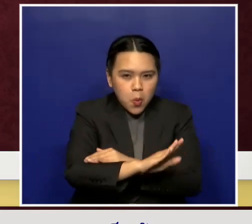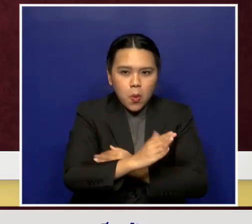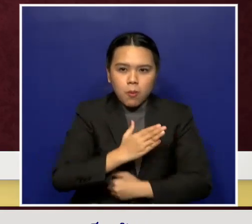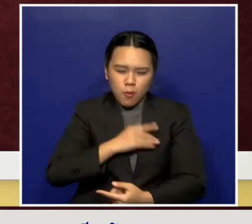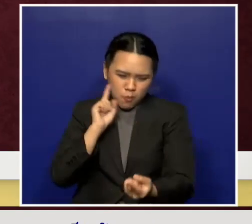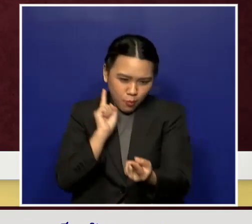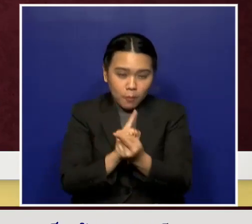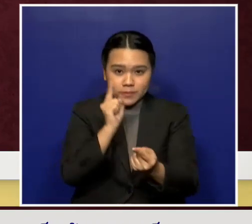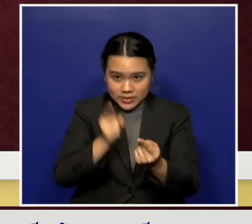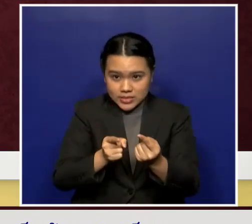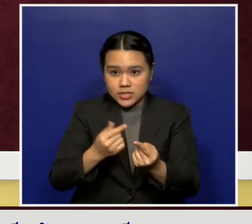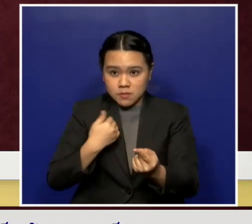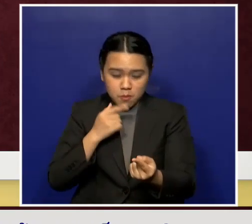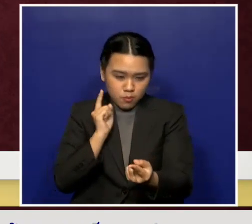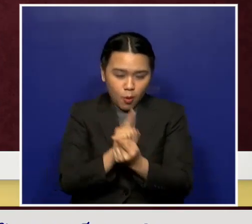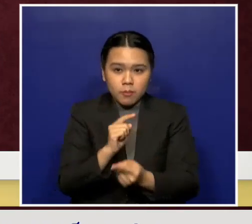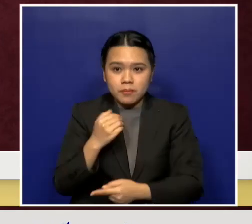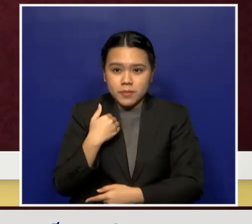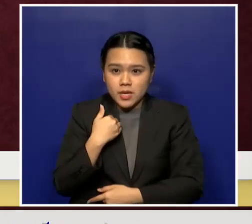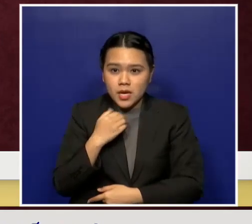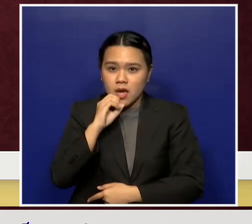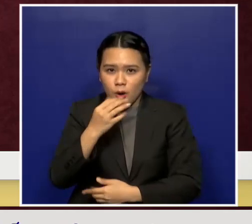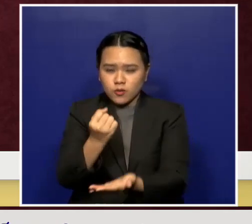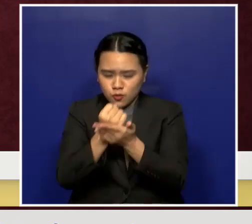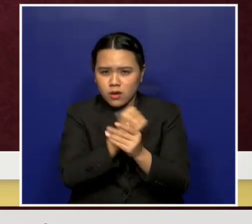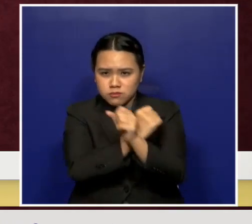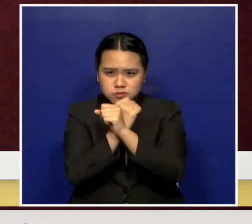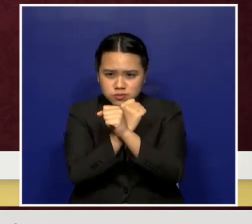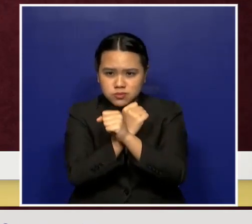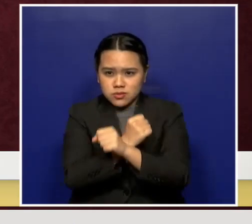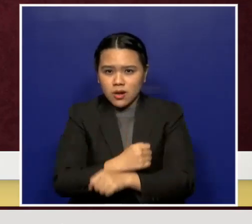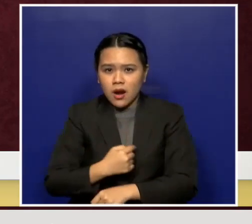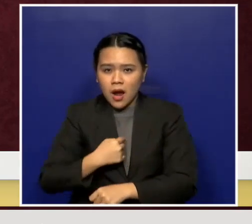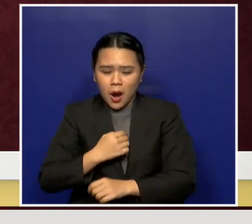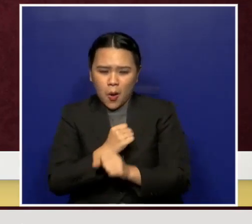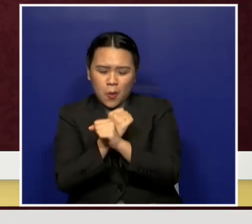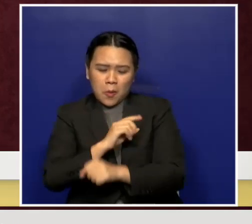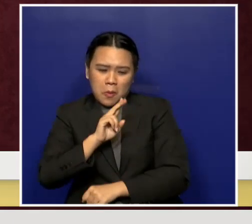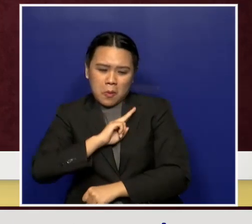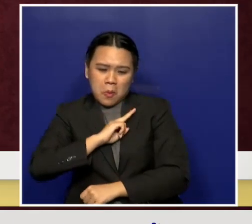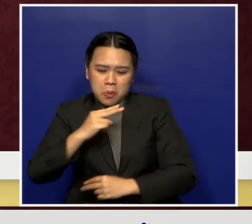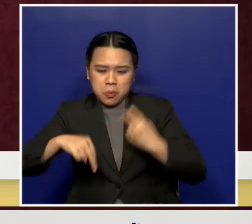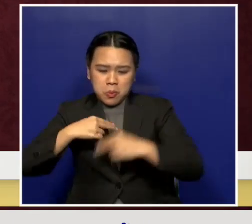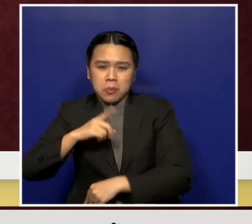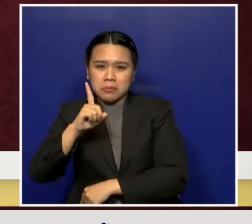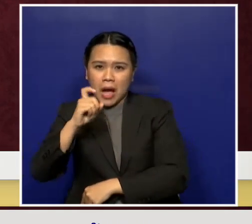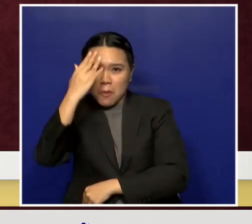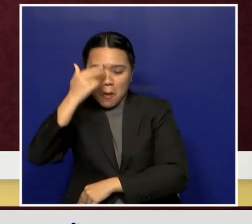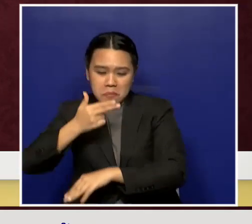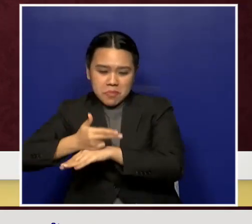เป็นๆ เลยมันบอกพี่ยังไงคุ้มครองผมด้วยเฮ้ยกูยังคุ้มครองตัวเองไม่ได้เลยเพราะกูไม่มีปืนเหมือนเ